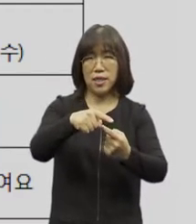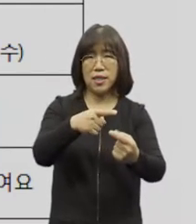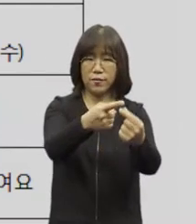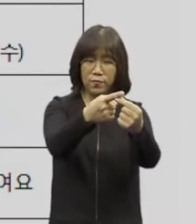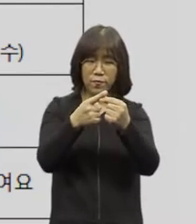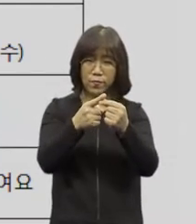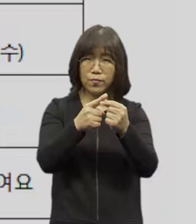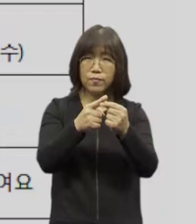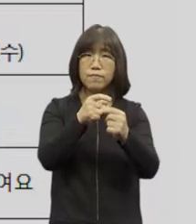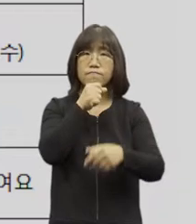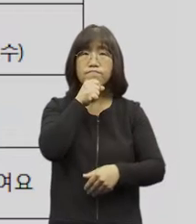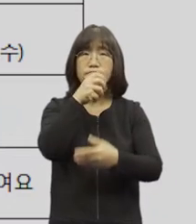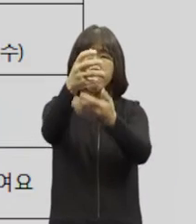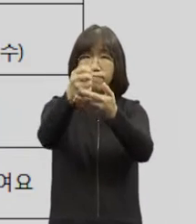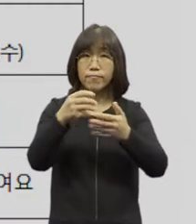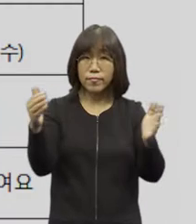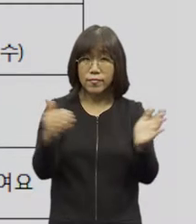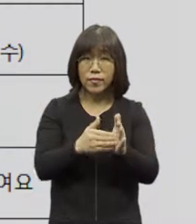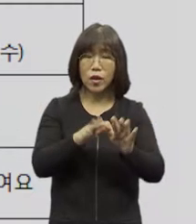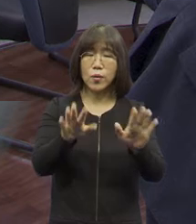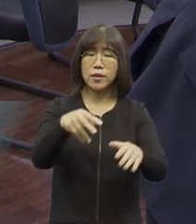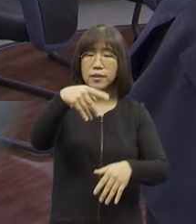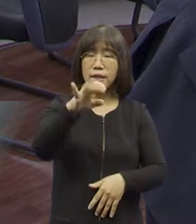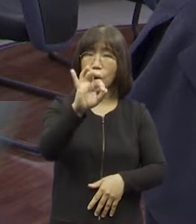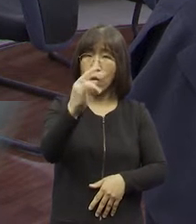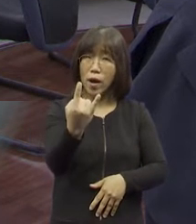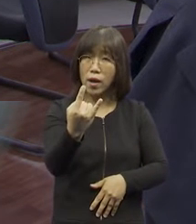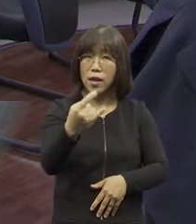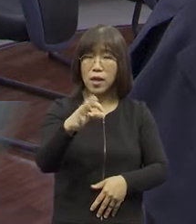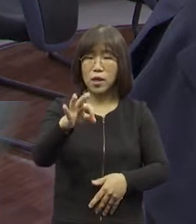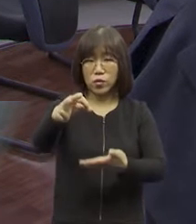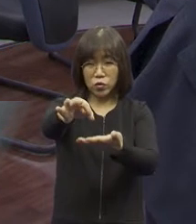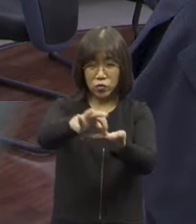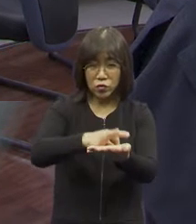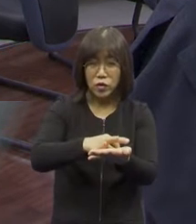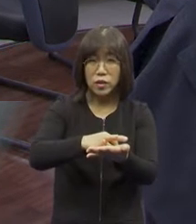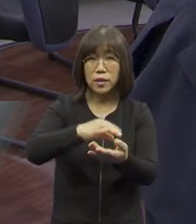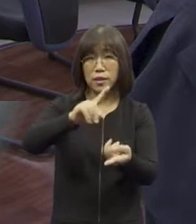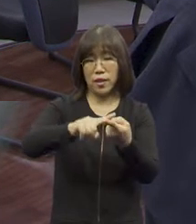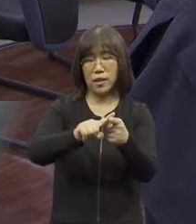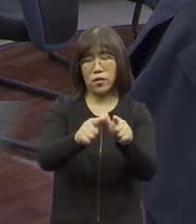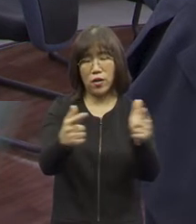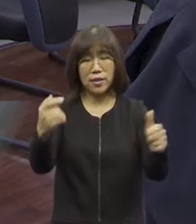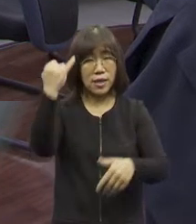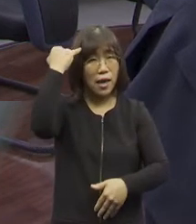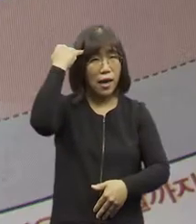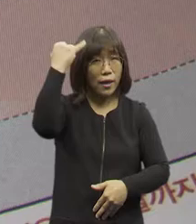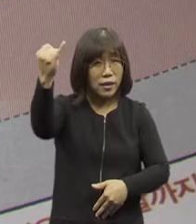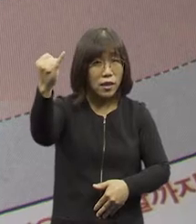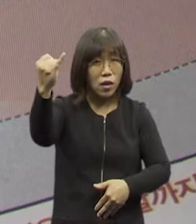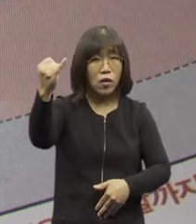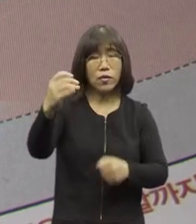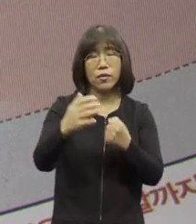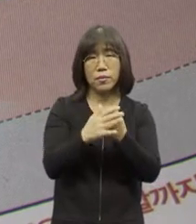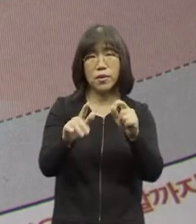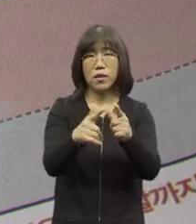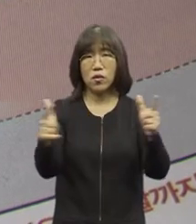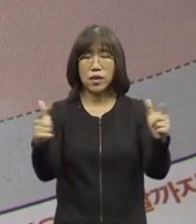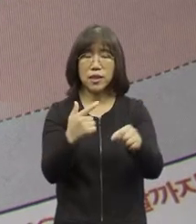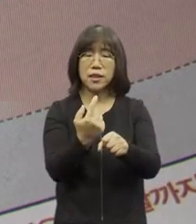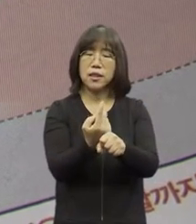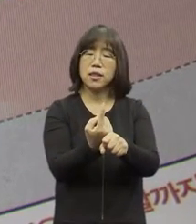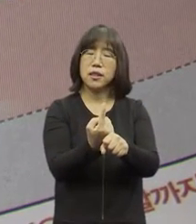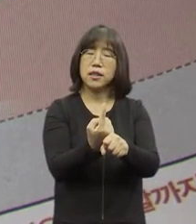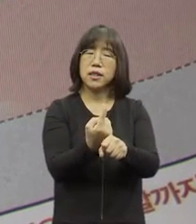영예를 안았습니다. 이번 대회는 행정안전부가 해외수입 운영 혁신과 징수 관리 등에 대한